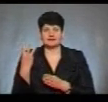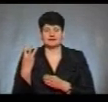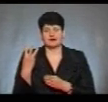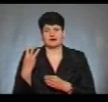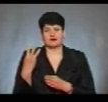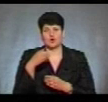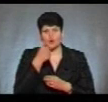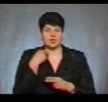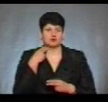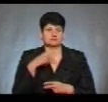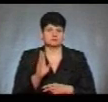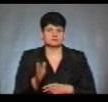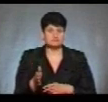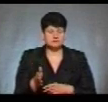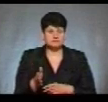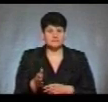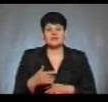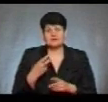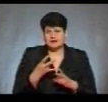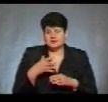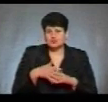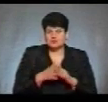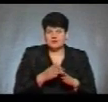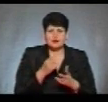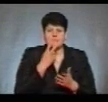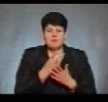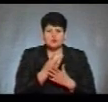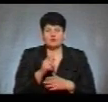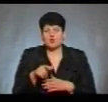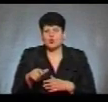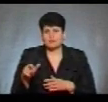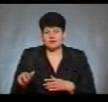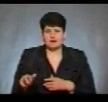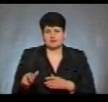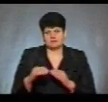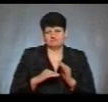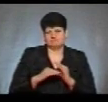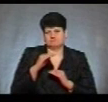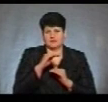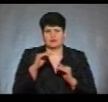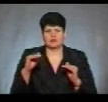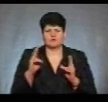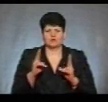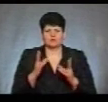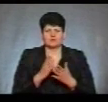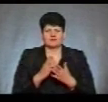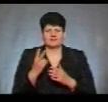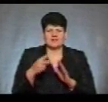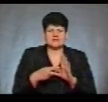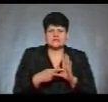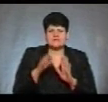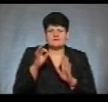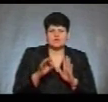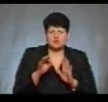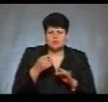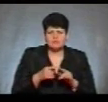це важливо розуміти. Бачимо також тенденція, що громадяни досить високий рівень, хто стикалися, так, 27%,